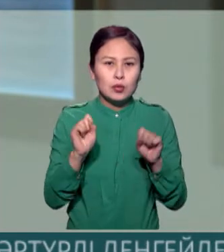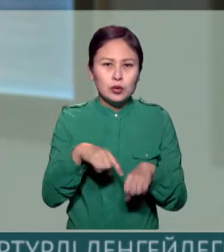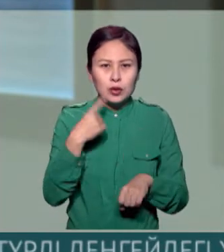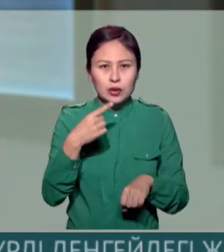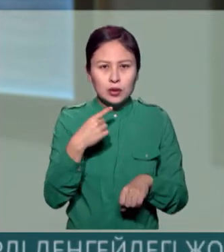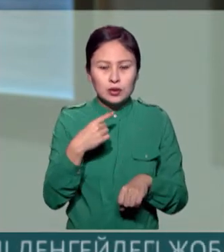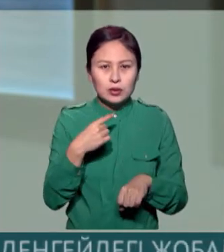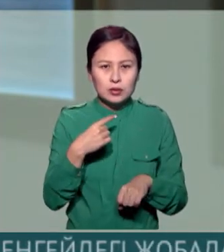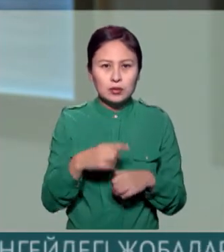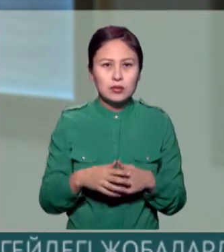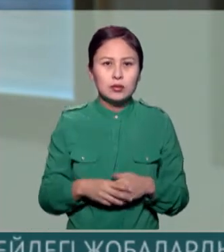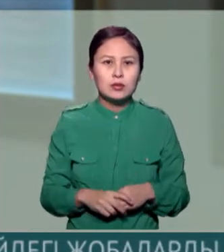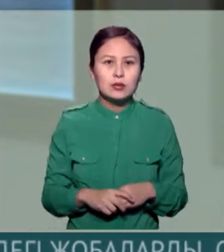болады.